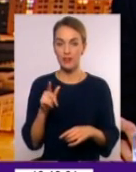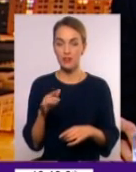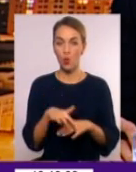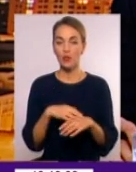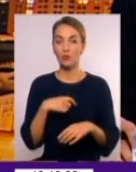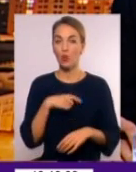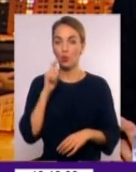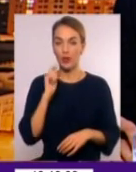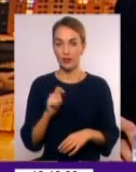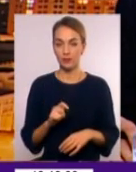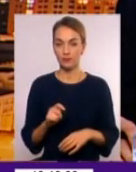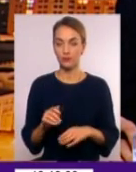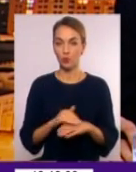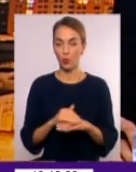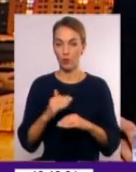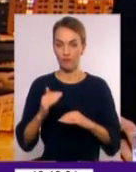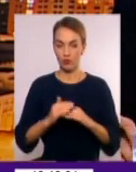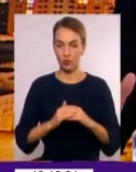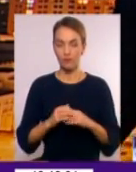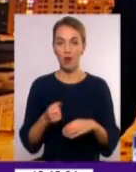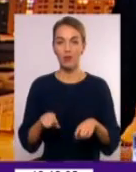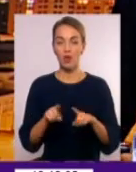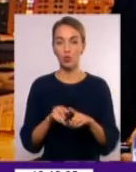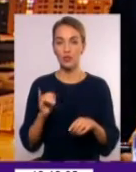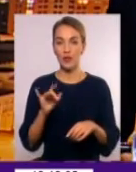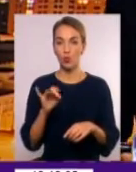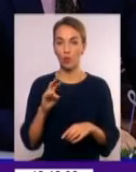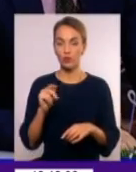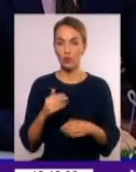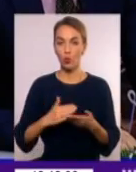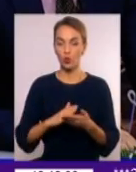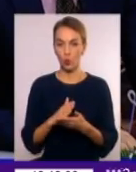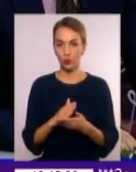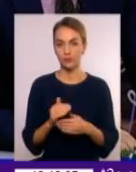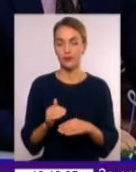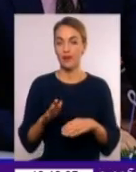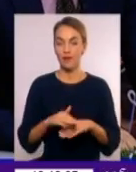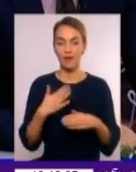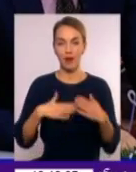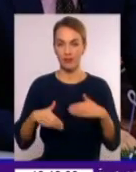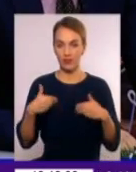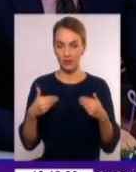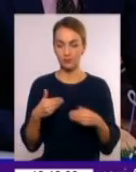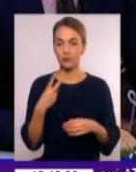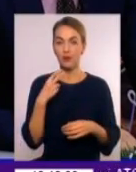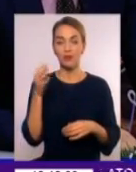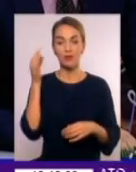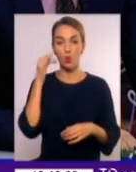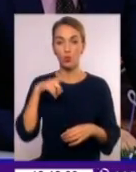депутат України. Пане Олександре, доброго вечора. А також Ігор Рейтерович, політолог. Пане Ігоре, радий вітати вас. Добрий вечір. Глядачам нагадаю,